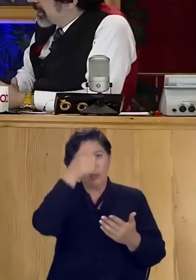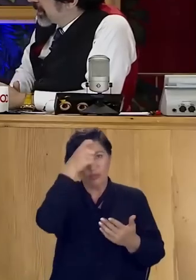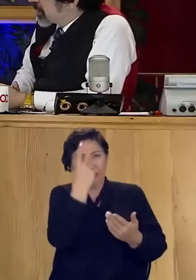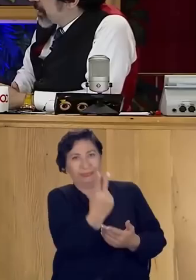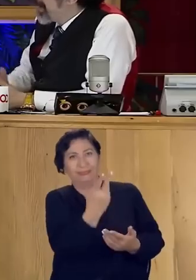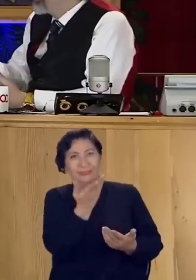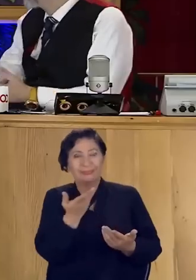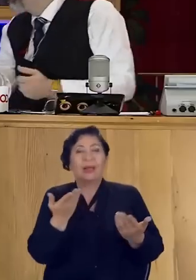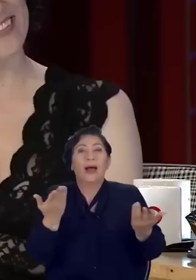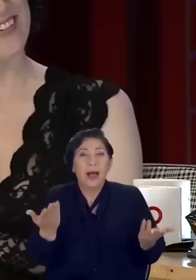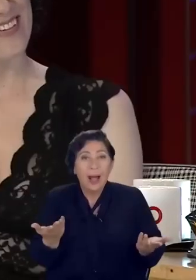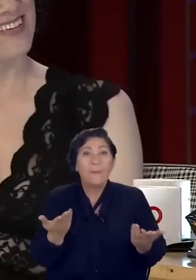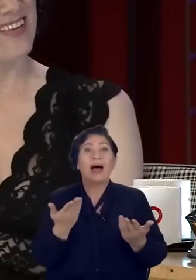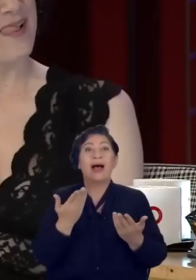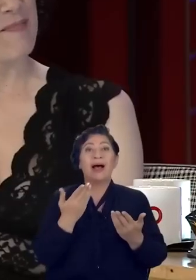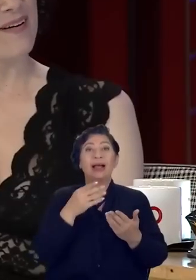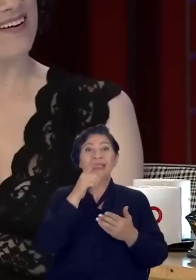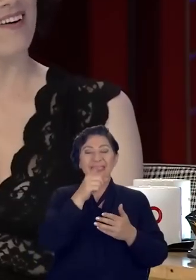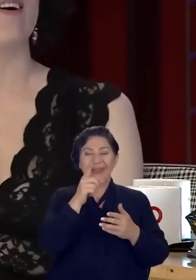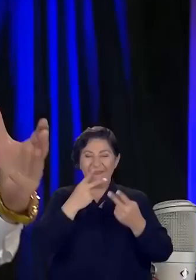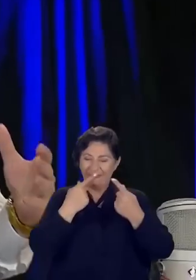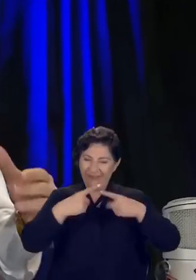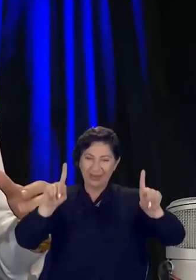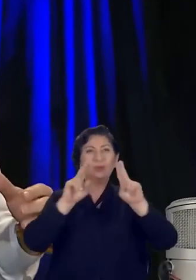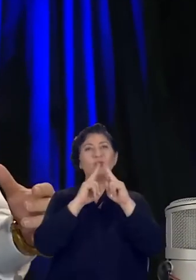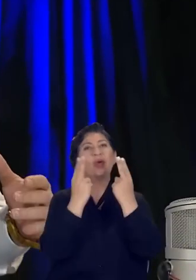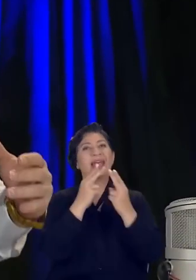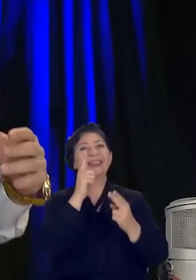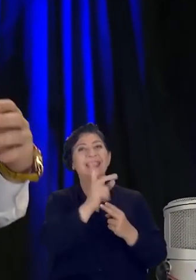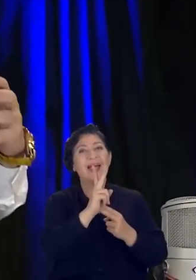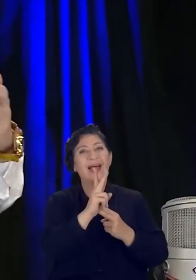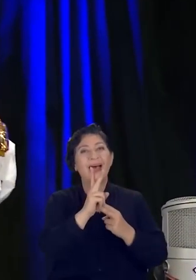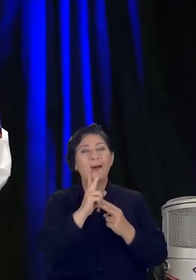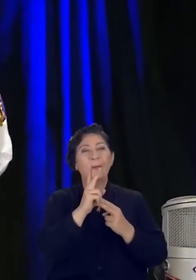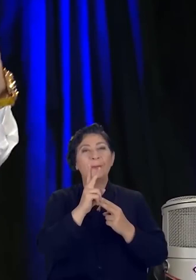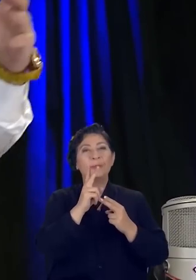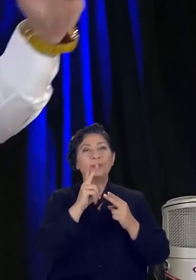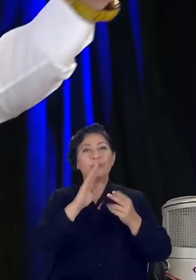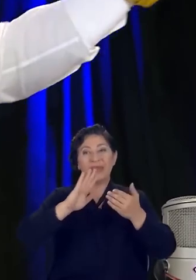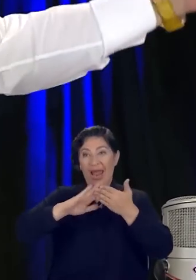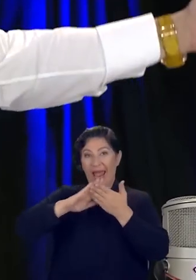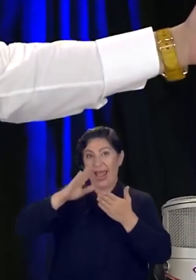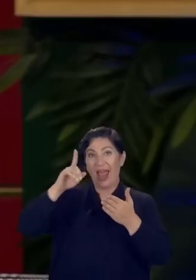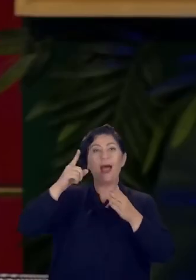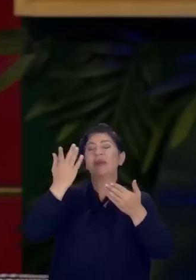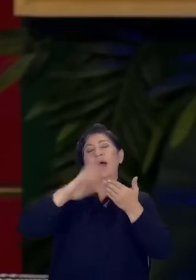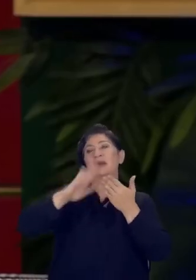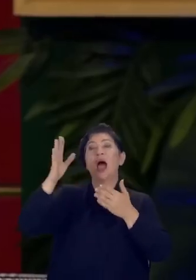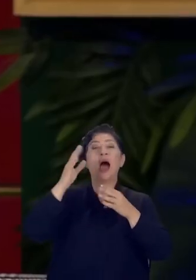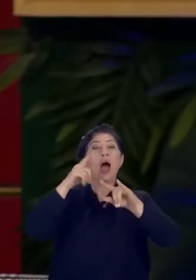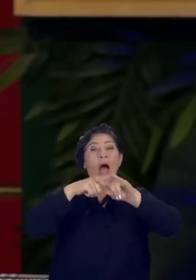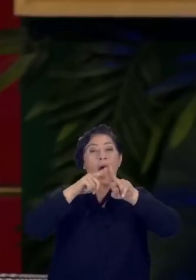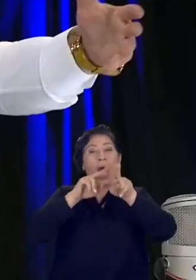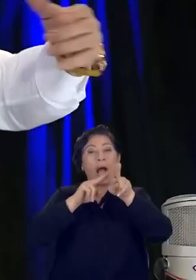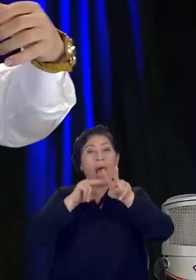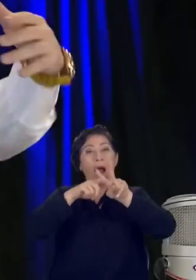malı bir arkadaş ama evet. Tabii ki senin entelektüel dünyanda yani mesela arkadaş Hakkari'den geliyor,